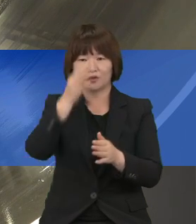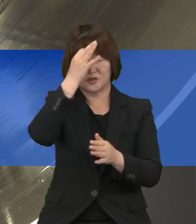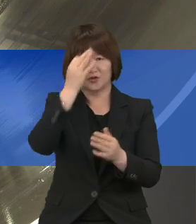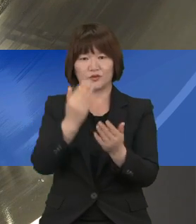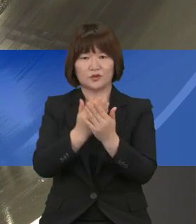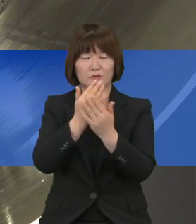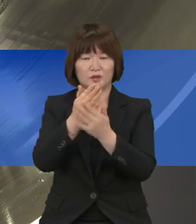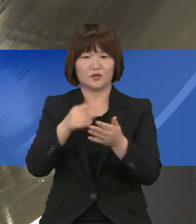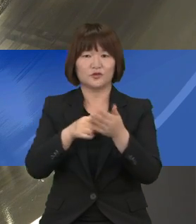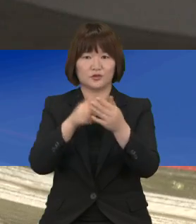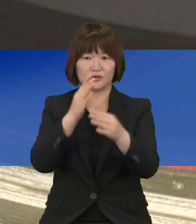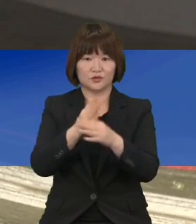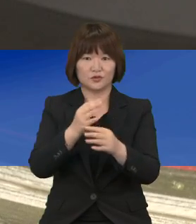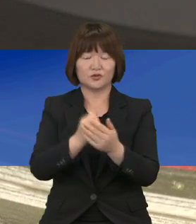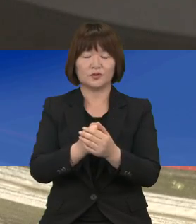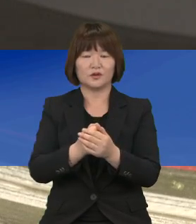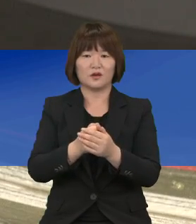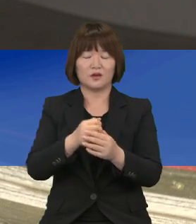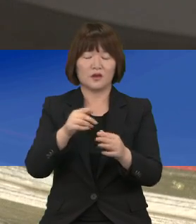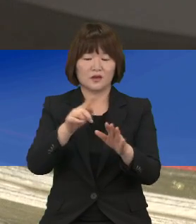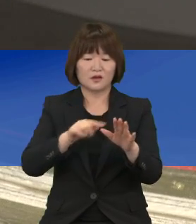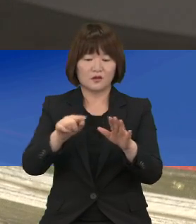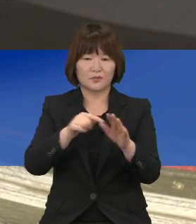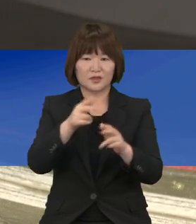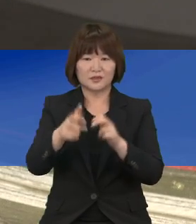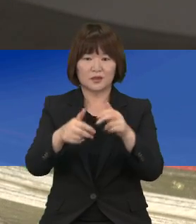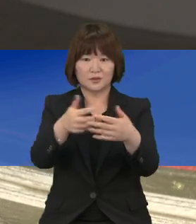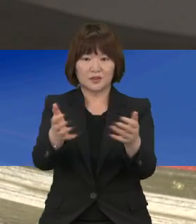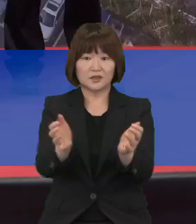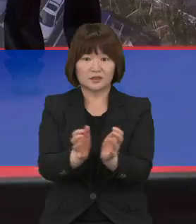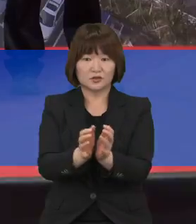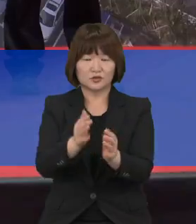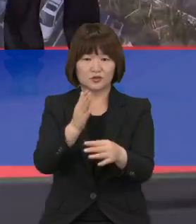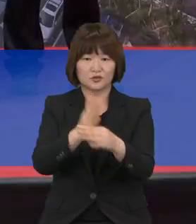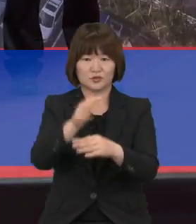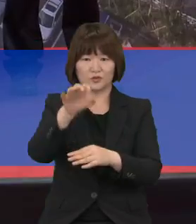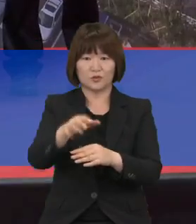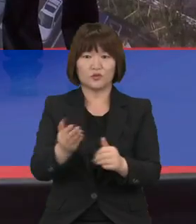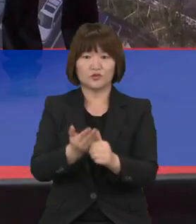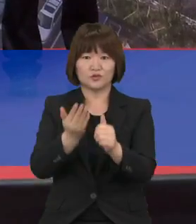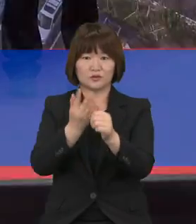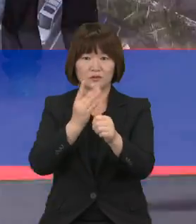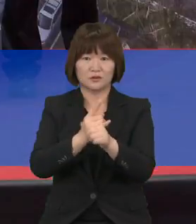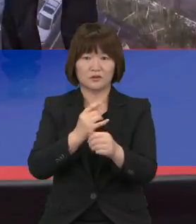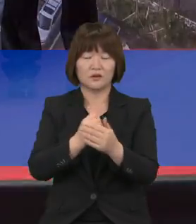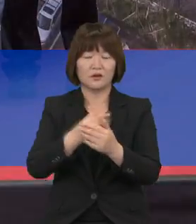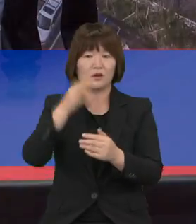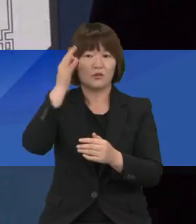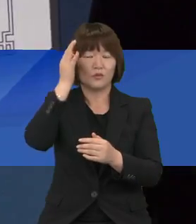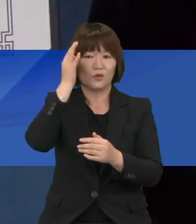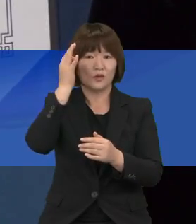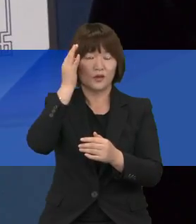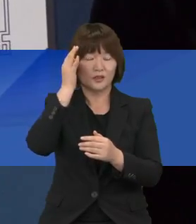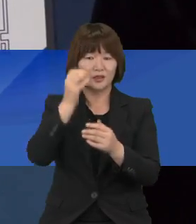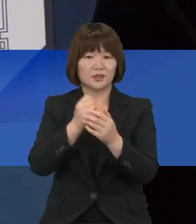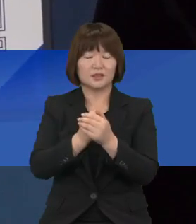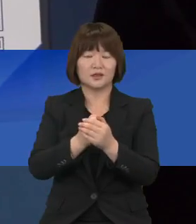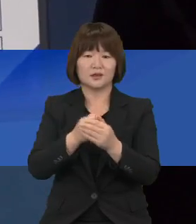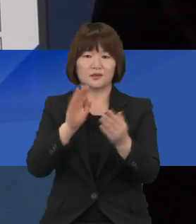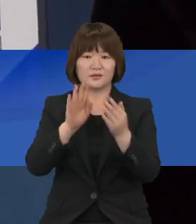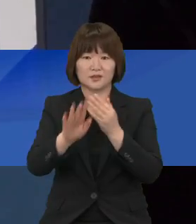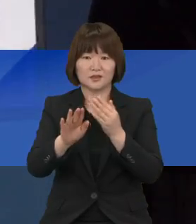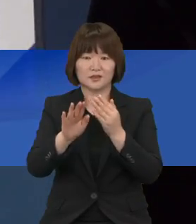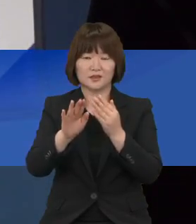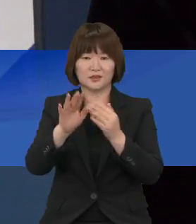추진합니다. 포항시는 영일만 3 일반산업단지를 첨단 로봇 산업 중심지로 육성해 포항이 로봇,